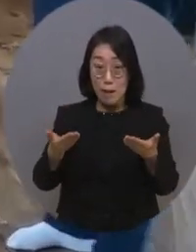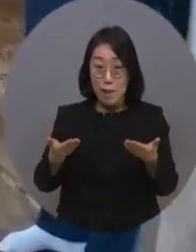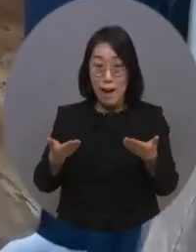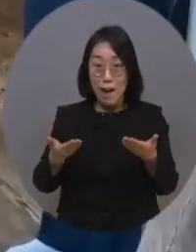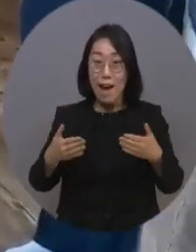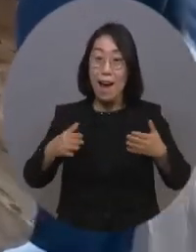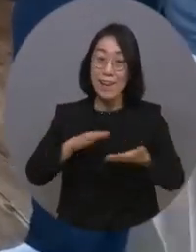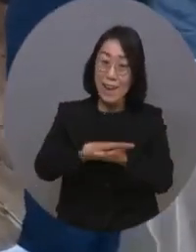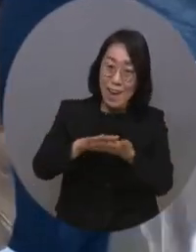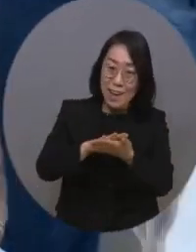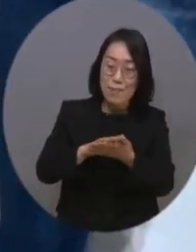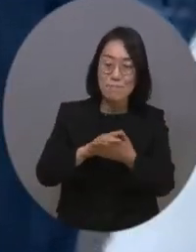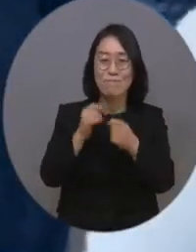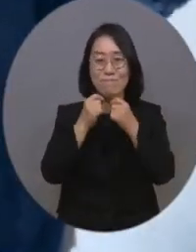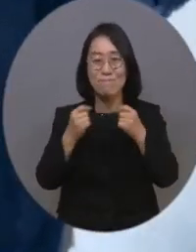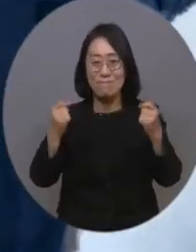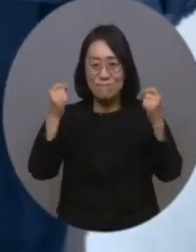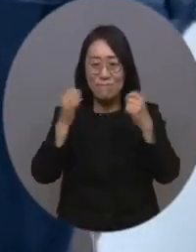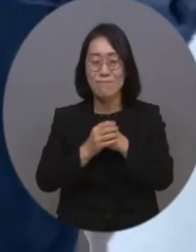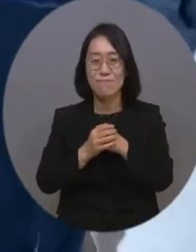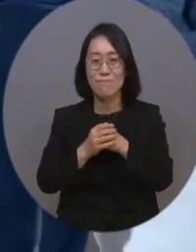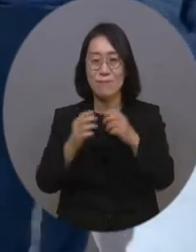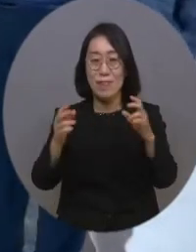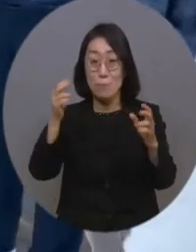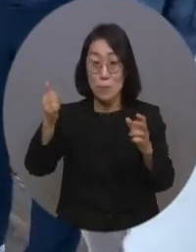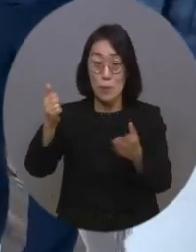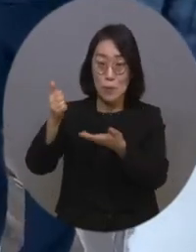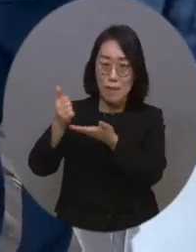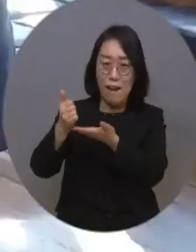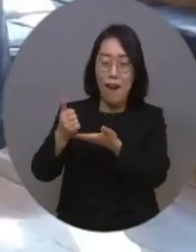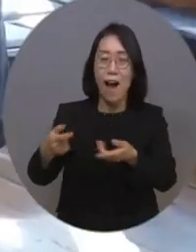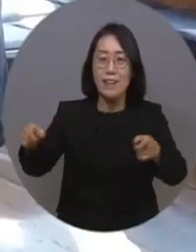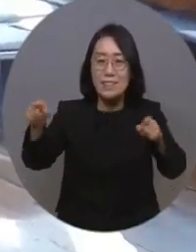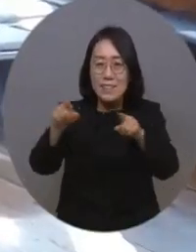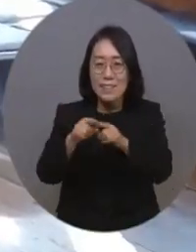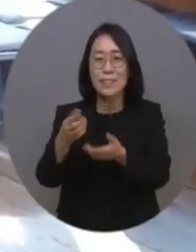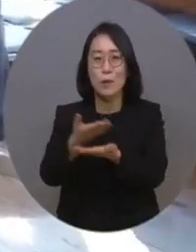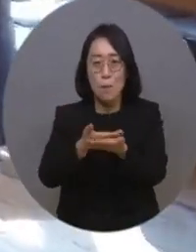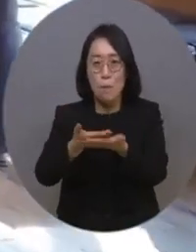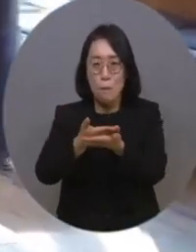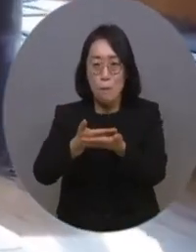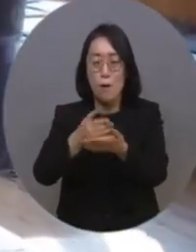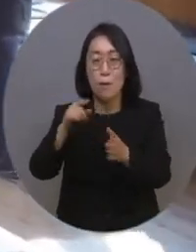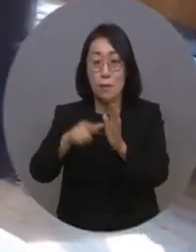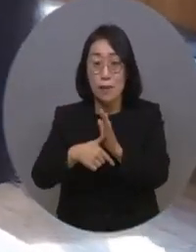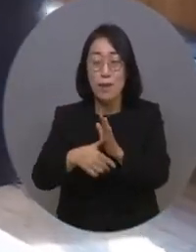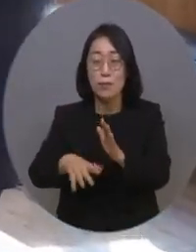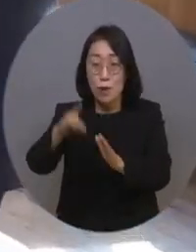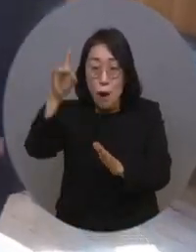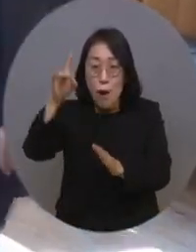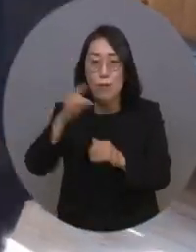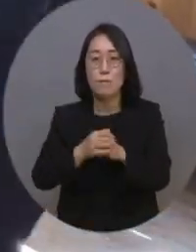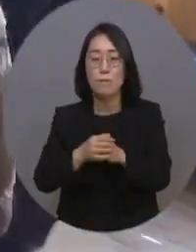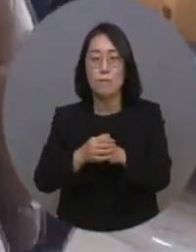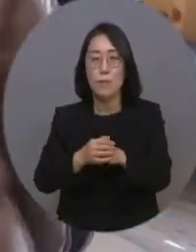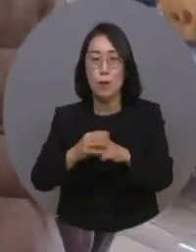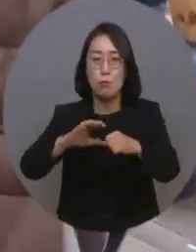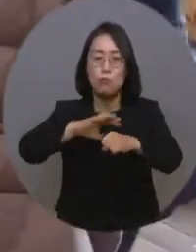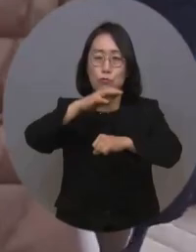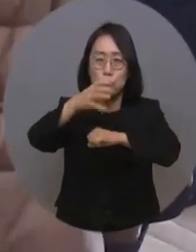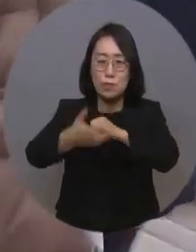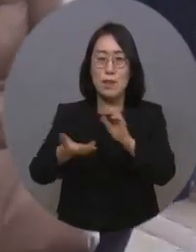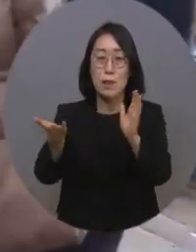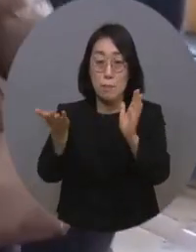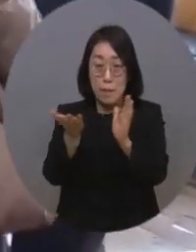하며 방어했습니다 김 대표는 그들과 함께 게임을 하며 기초 단계의 작품을 시작으로 국제